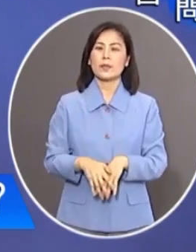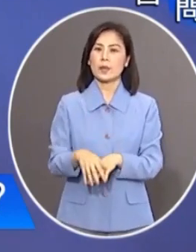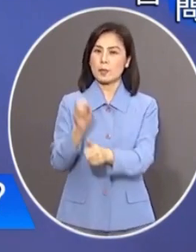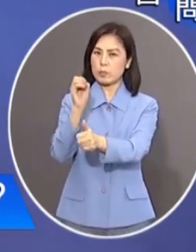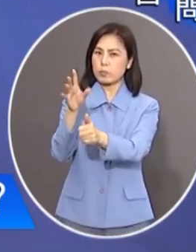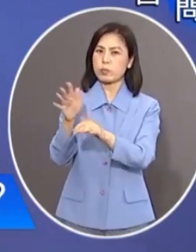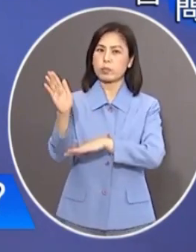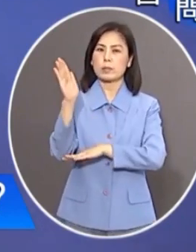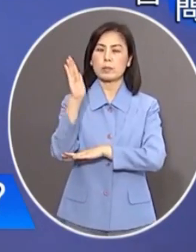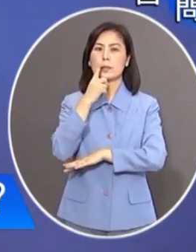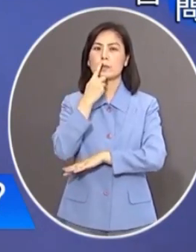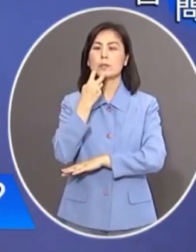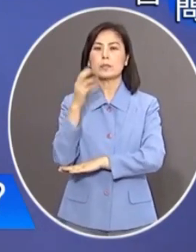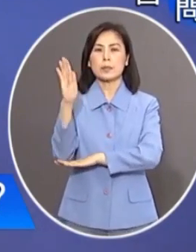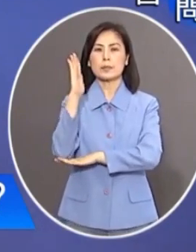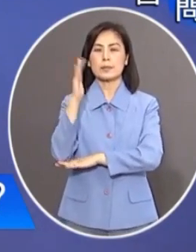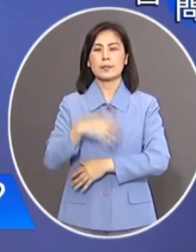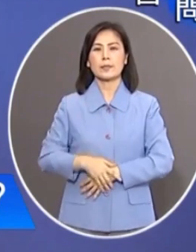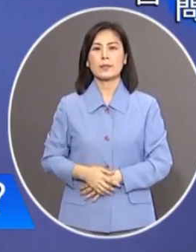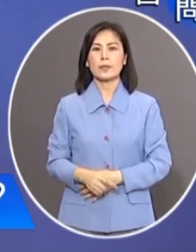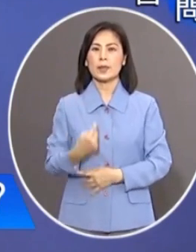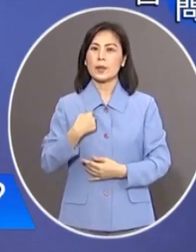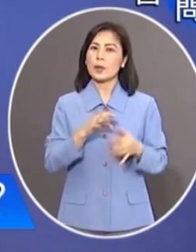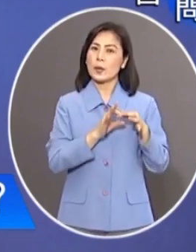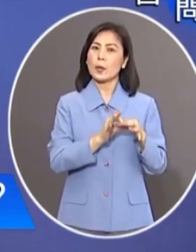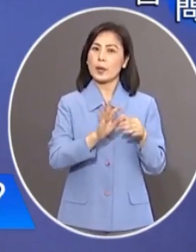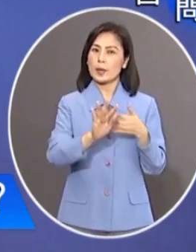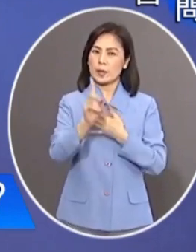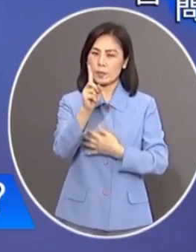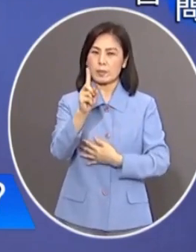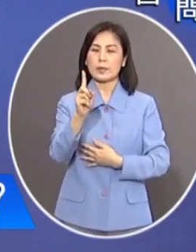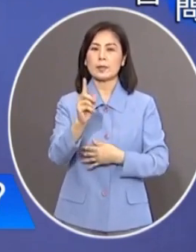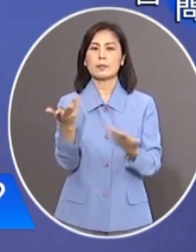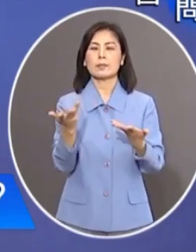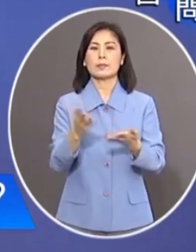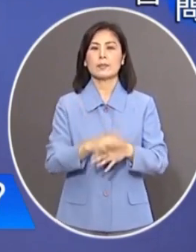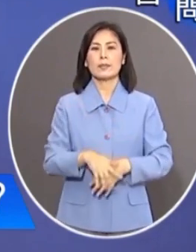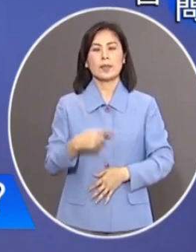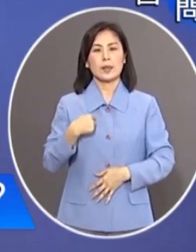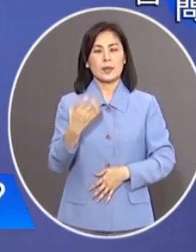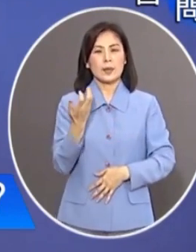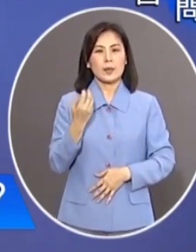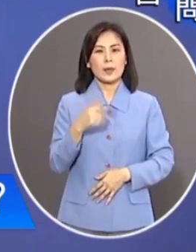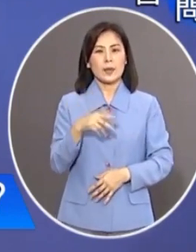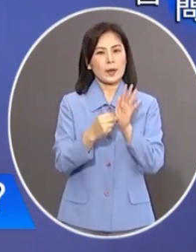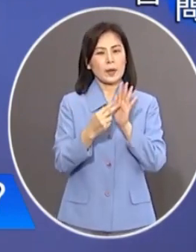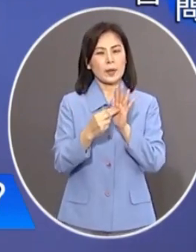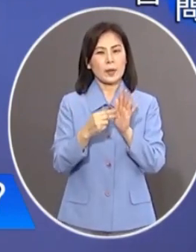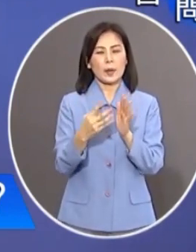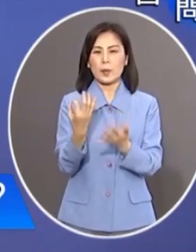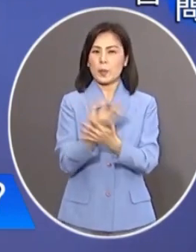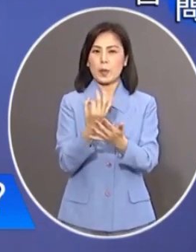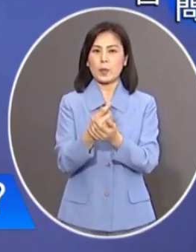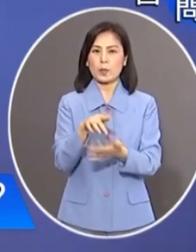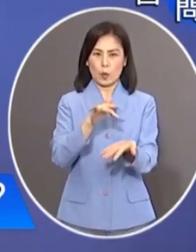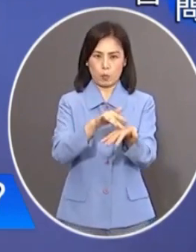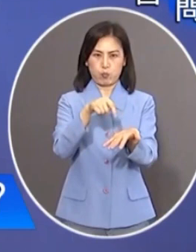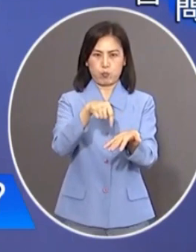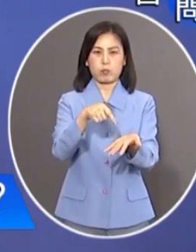央政府，我更关切的另外一个议题。我刚才没有表述的非常清楚，就是毒品。